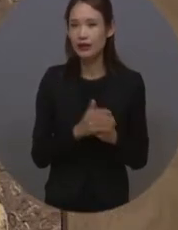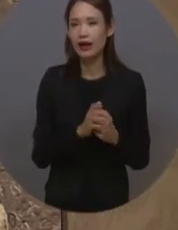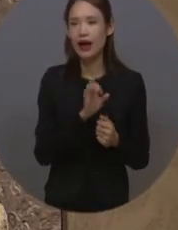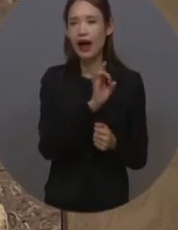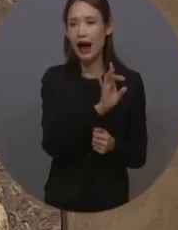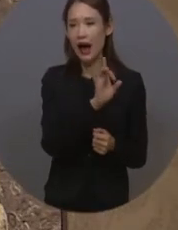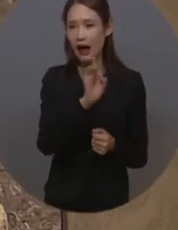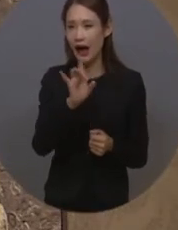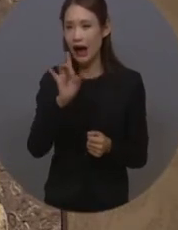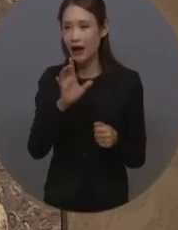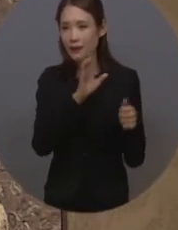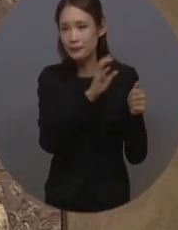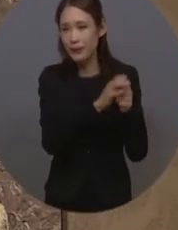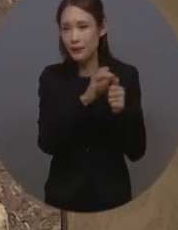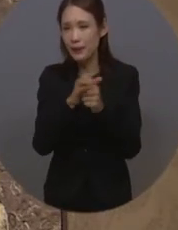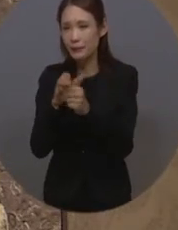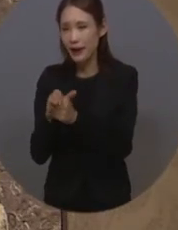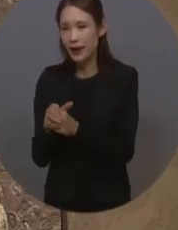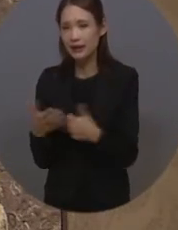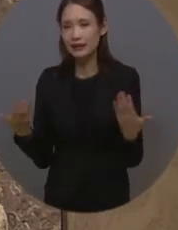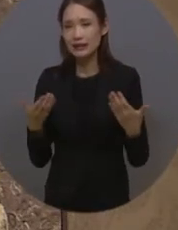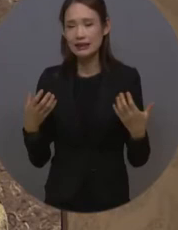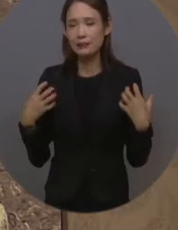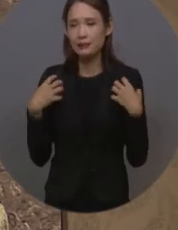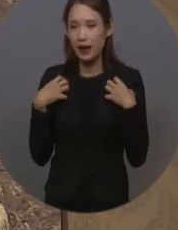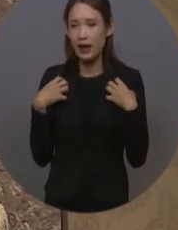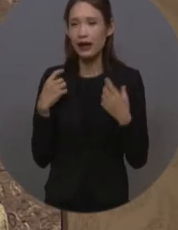자기 맡은 바 자리에서